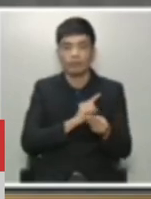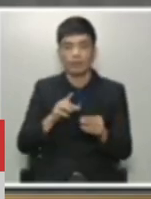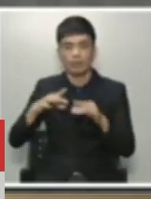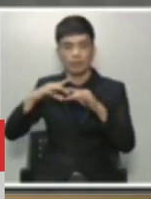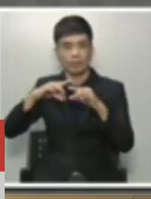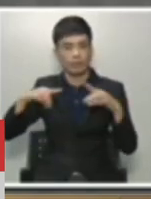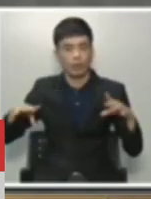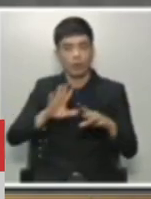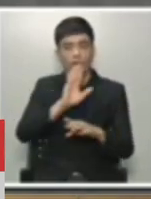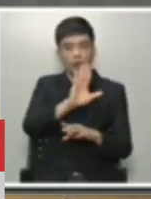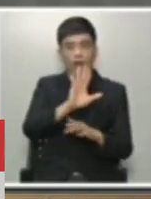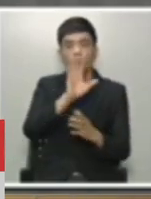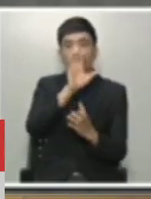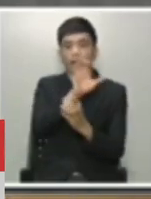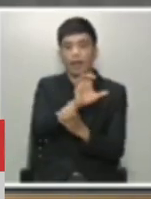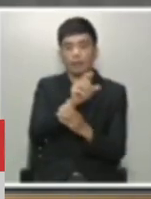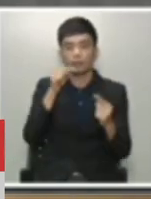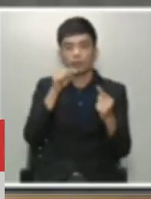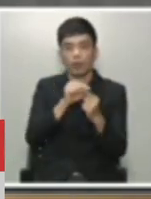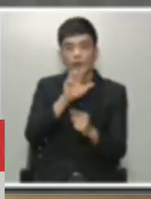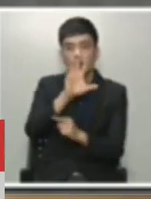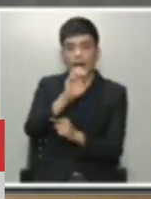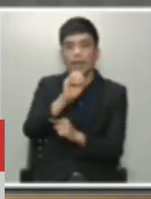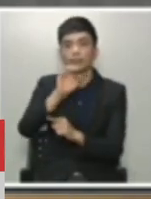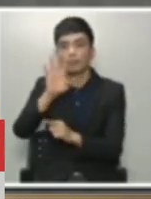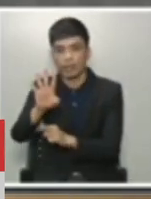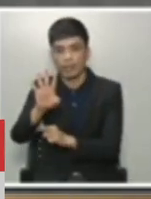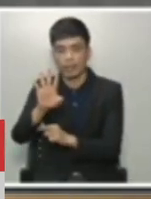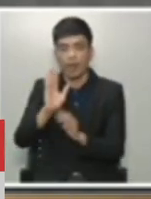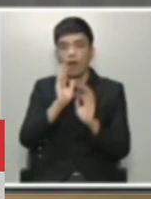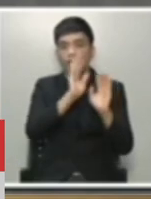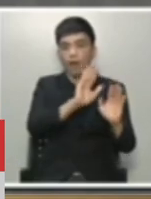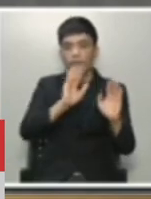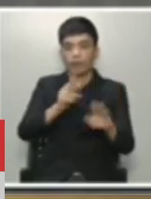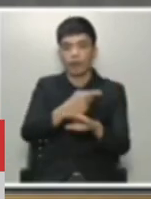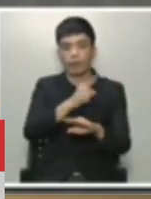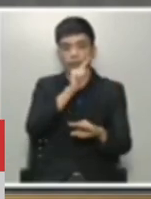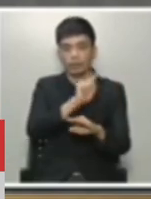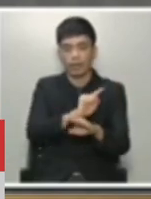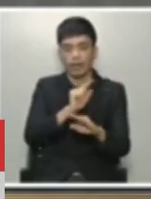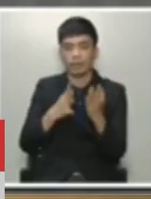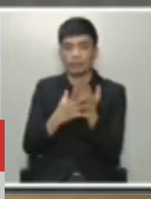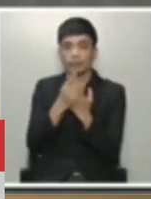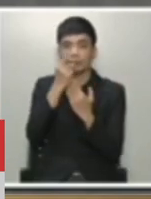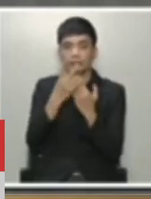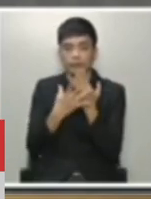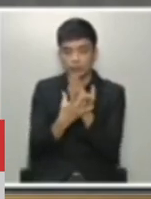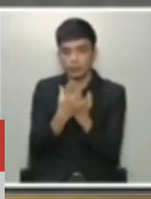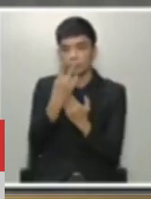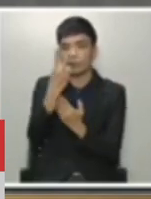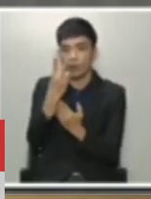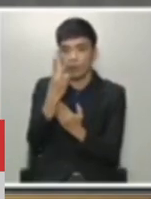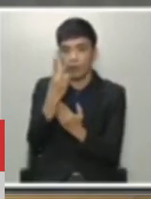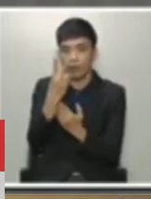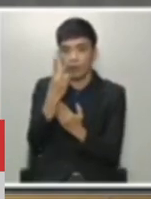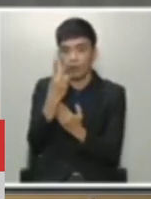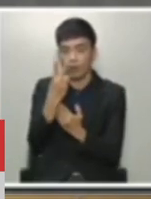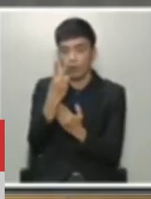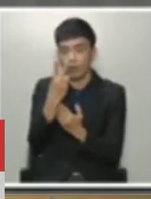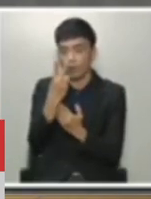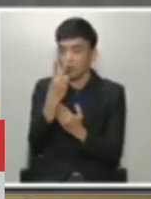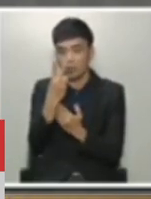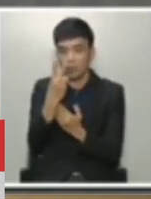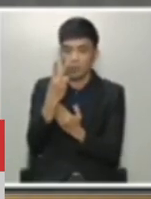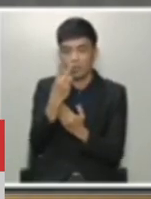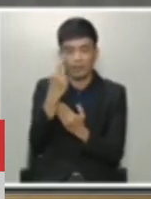อ54ต้องขออภัยฮะฝากท่านประธานที่พิจารณาด้วยฮะ2อาทิตย์ติดต่อกันมาเนี่ยผมคิดว่าสภาเราอาจจะมี